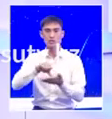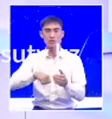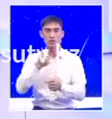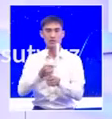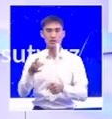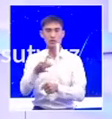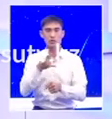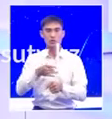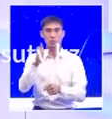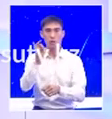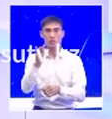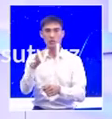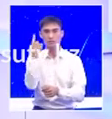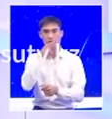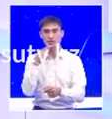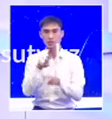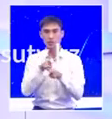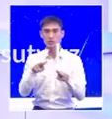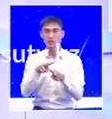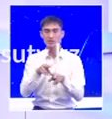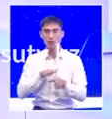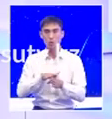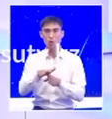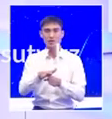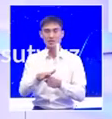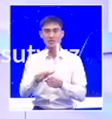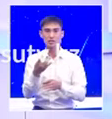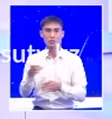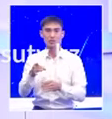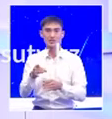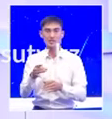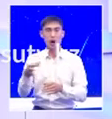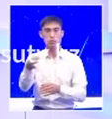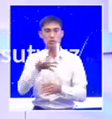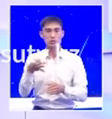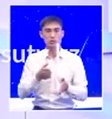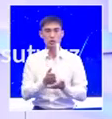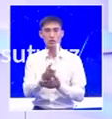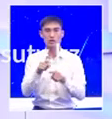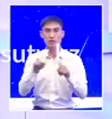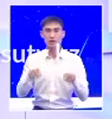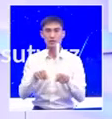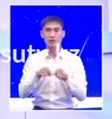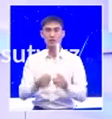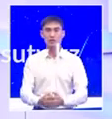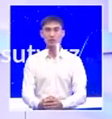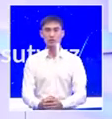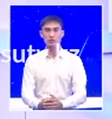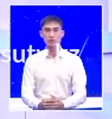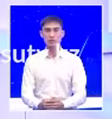региона. Амандык Баталов лично проинспектировал ход реализации республиканской и областной дорожных карт. Подробнее в сюжете.